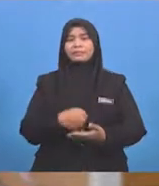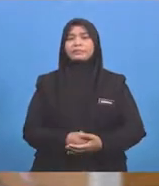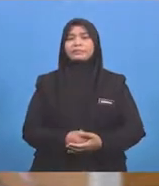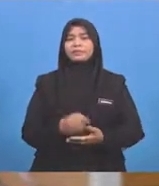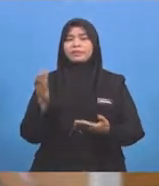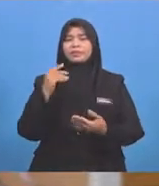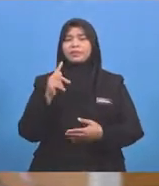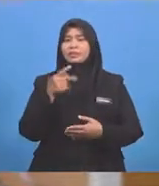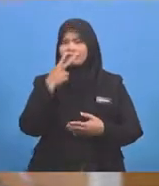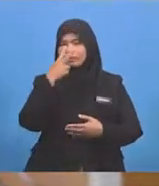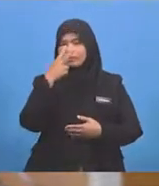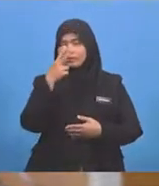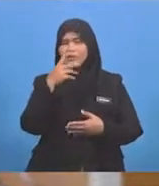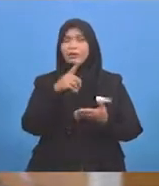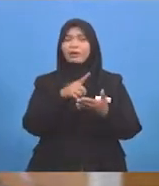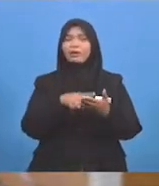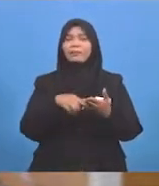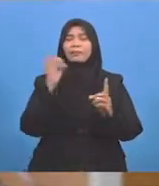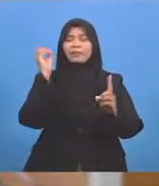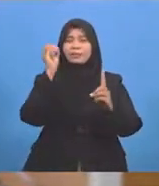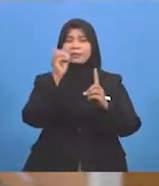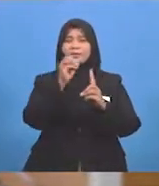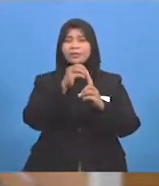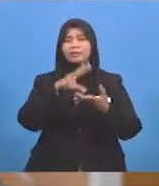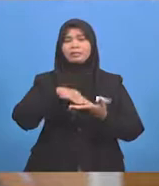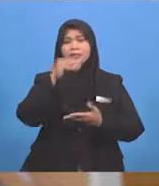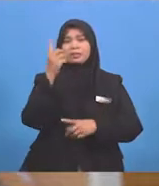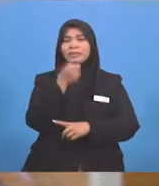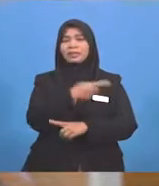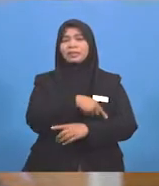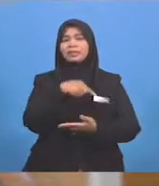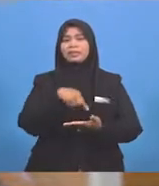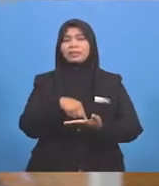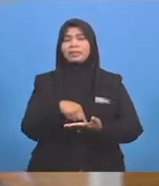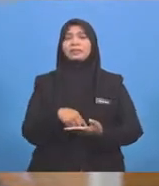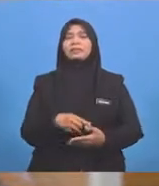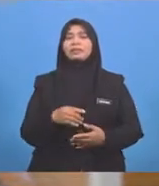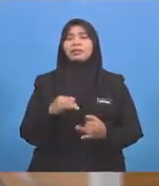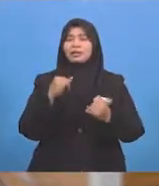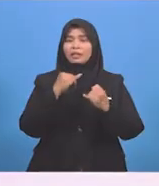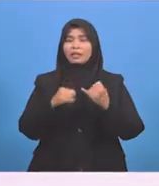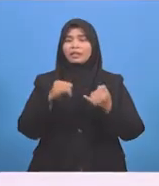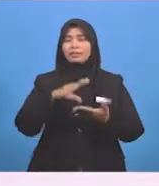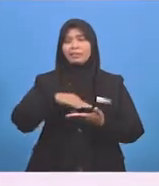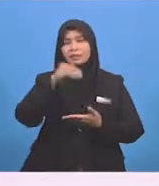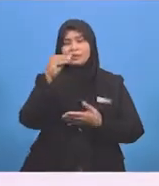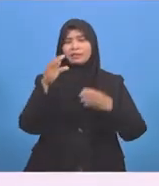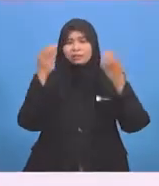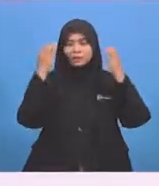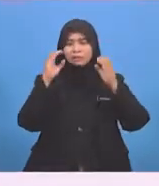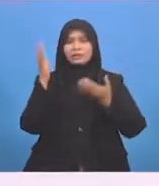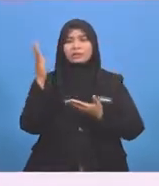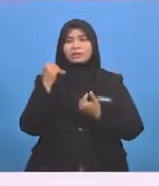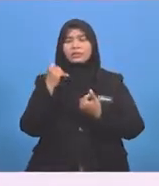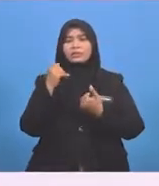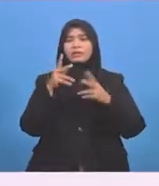Mari kita lihat apakah objektif pelajaran kita pada hari ini. Di akhir pelajaran, cikgu harap